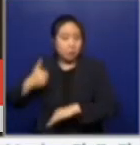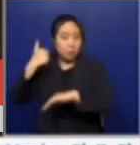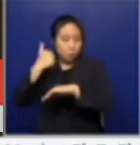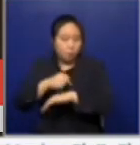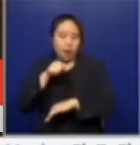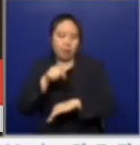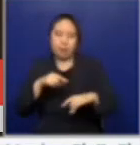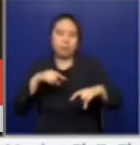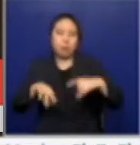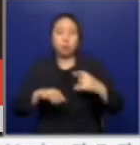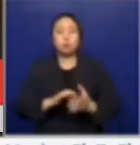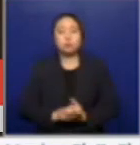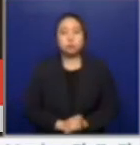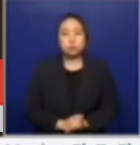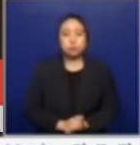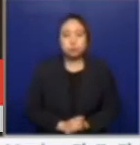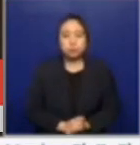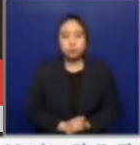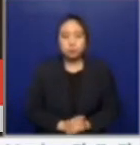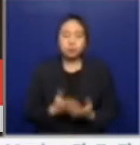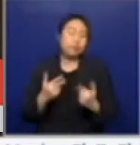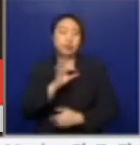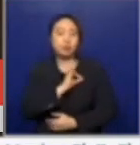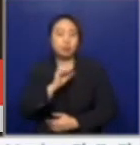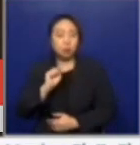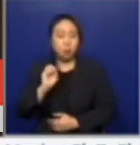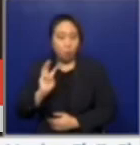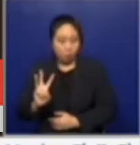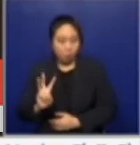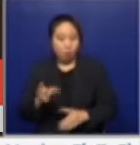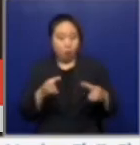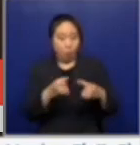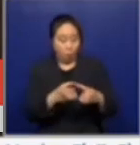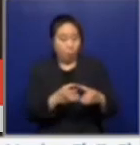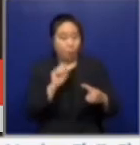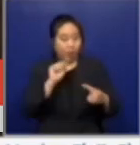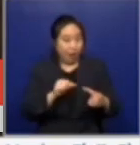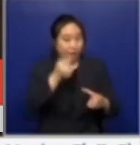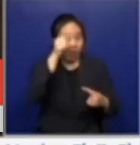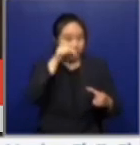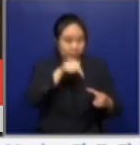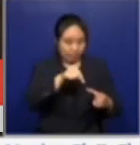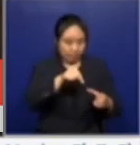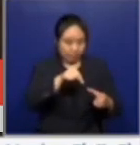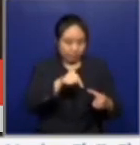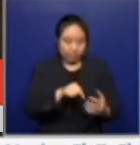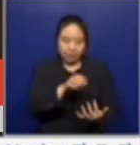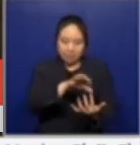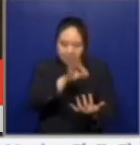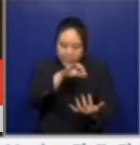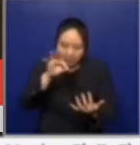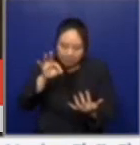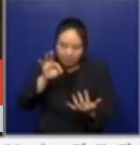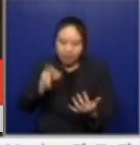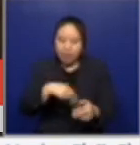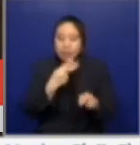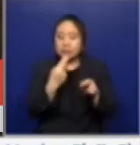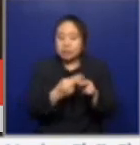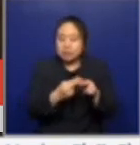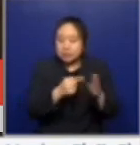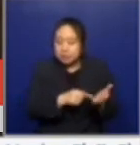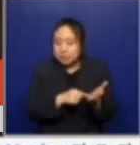มุขอีกทั้งสมาชิกวุฒิสภาชุดแรกได้รับการคัดเลือกและเสนอชื่อโดยคณ